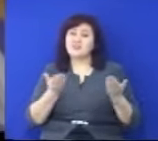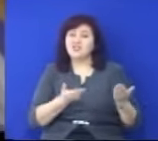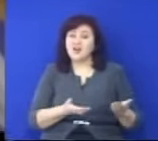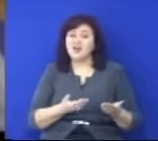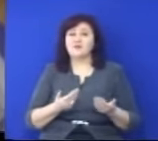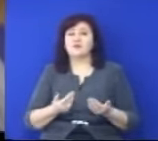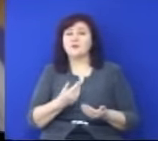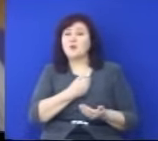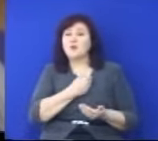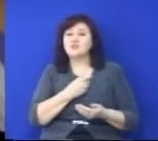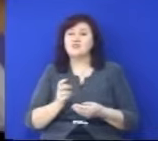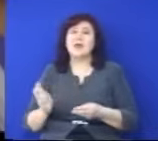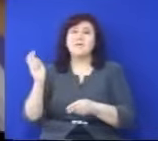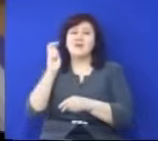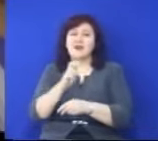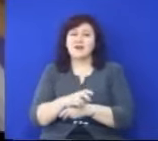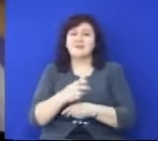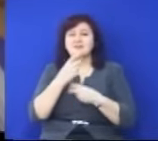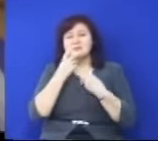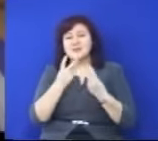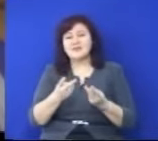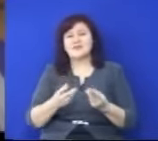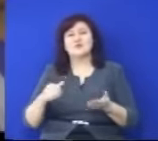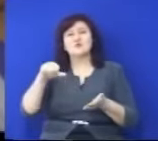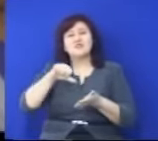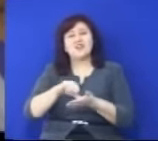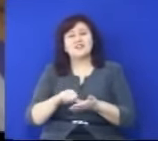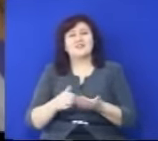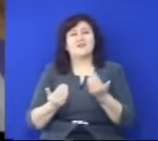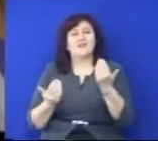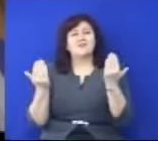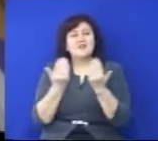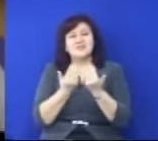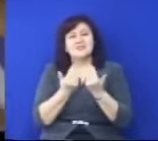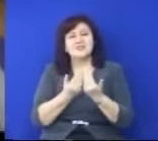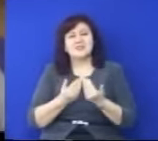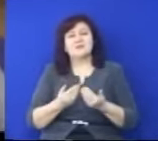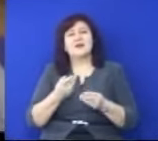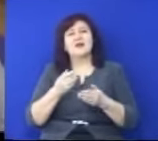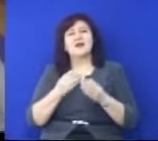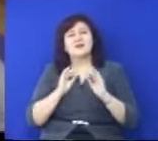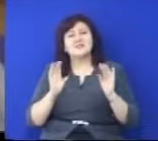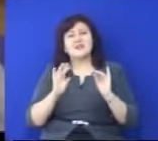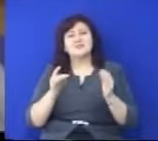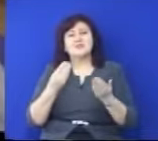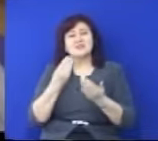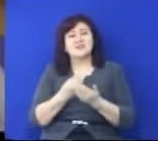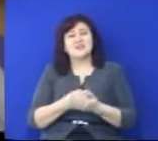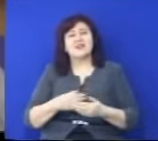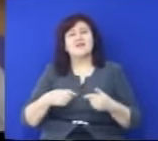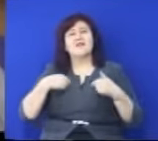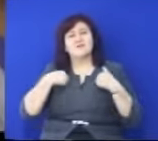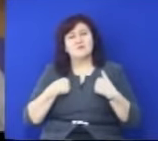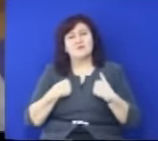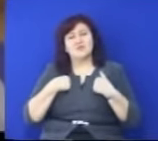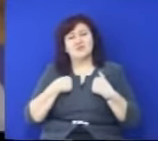осы жерге келуге асығамыз. Бір уақыт сергіп, көңіл көтереміз. Барлық қуаныш қайғыларымызбен осы жерде бөлсеміз. Барлығымыз тату